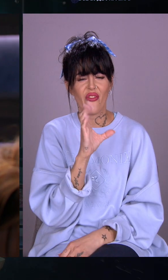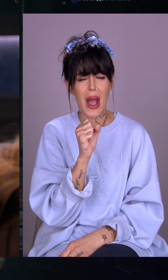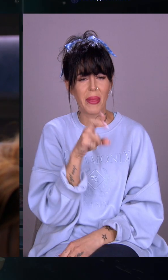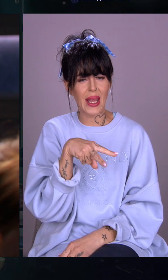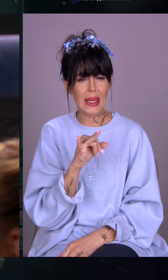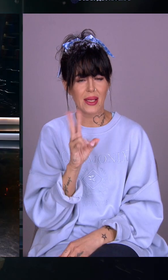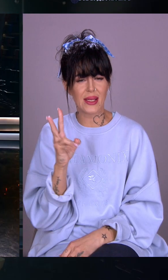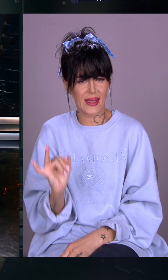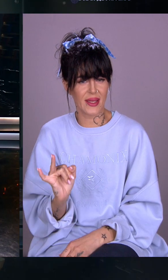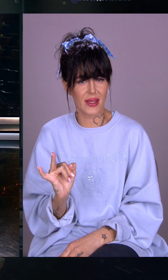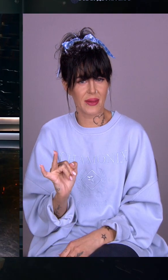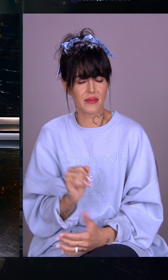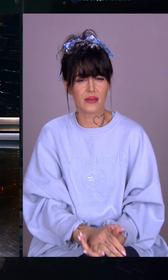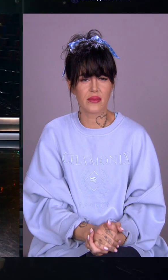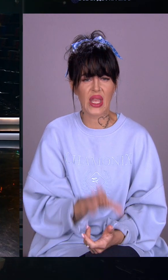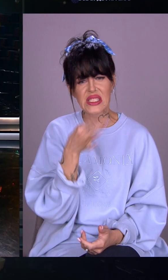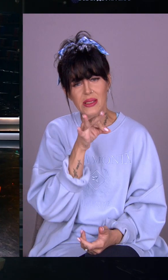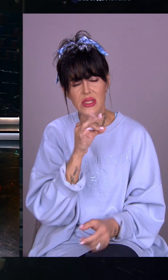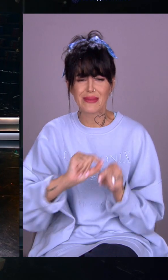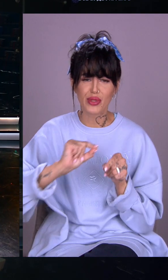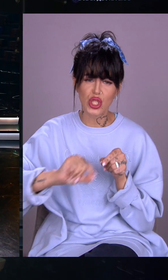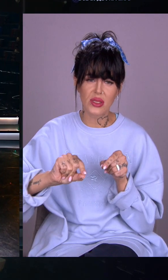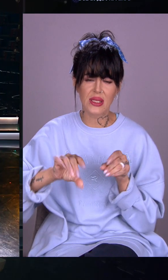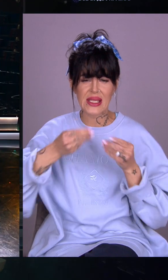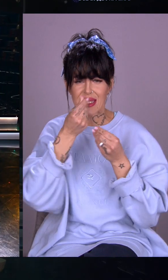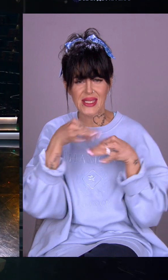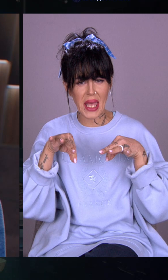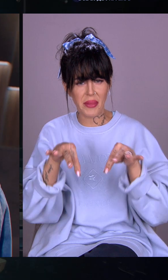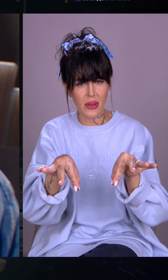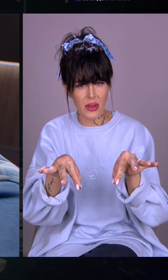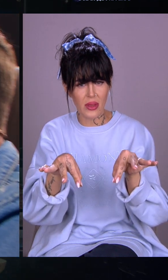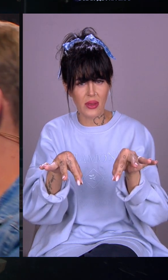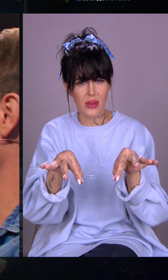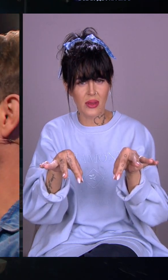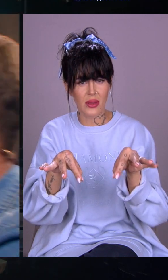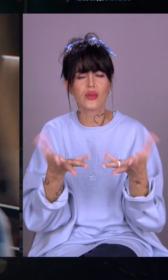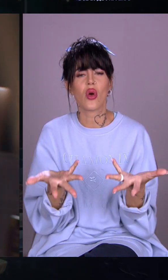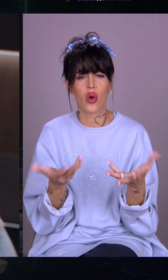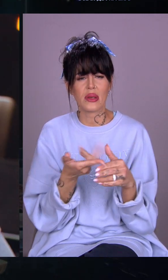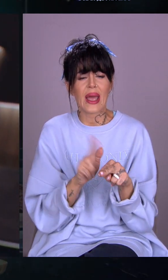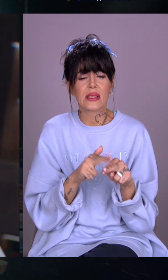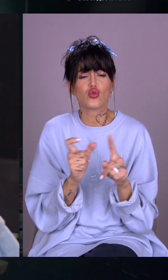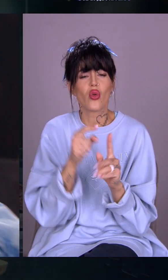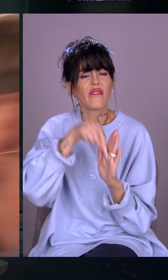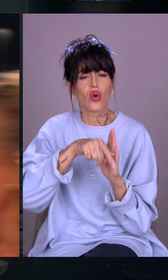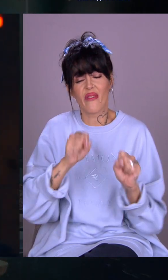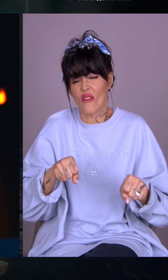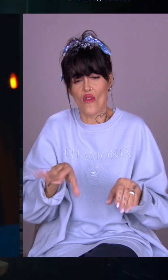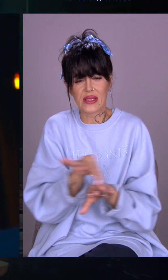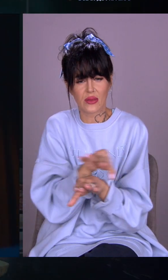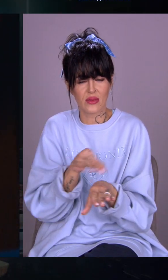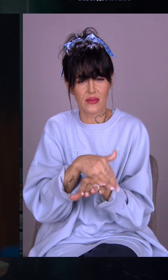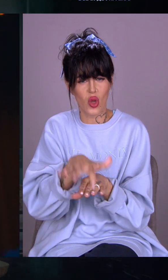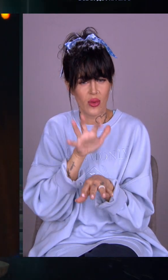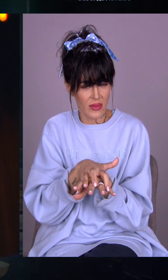Шваблики. Шваблики, спички. Семечки. Шваблики, насіння, сірнички. Шваблики, шваблики, сандалі може бути. Ні, сандалі